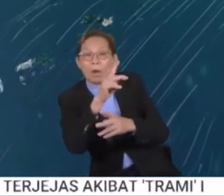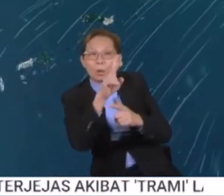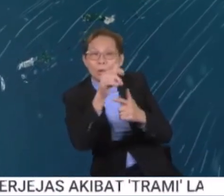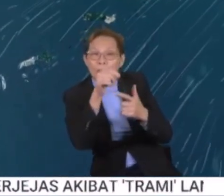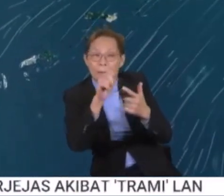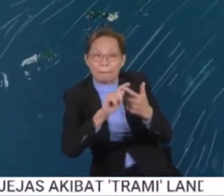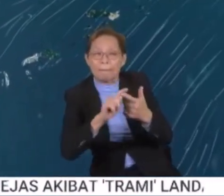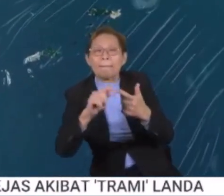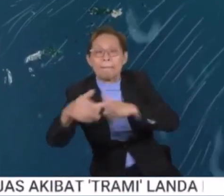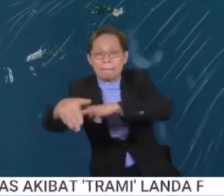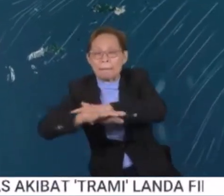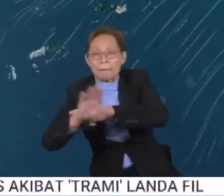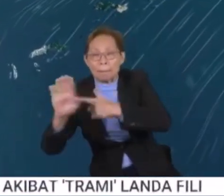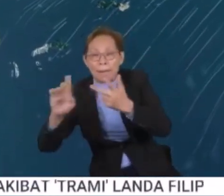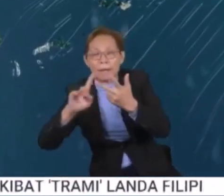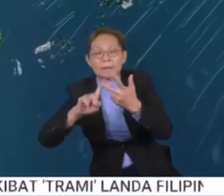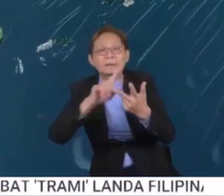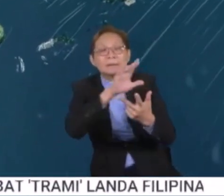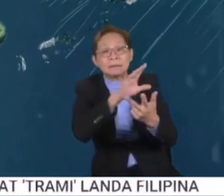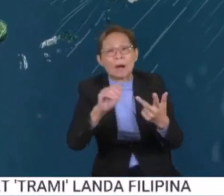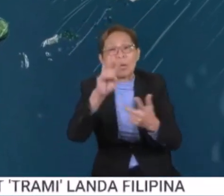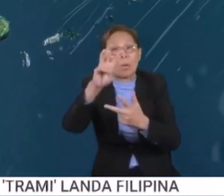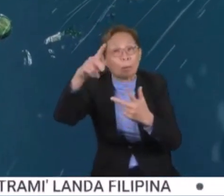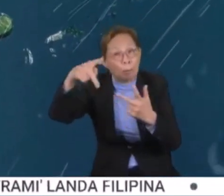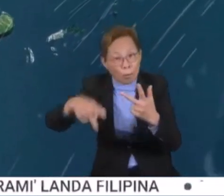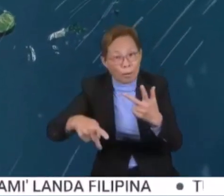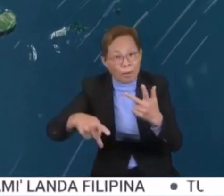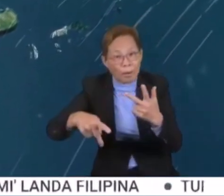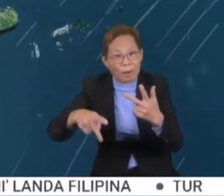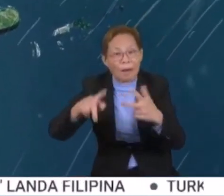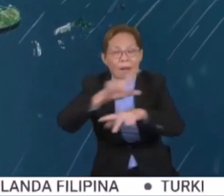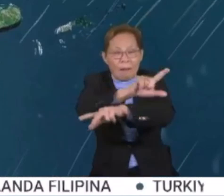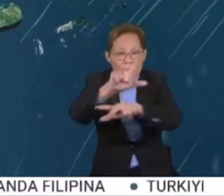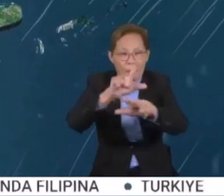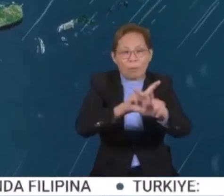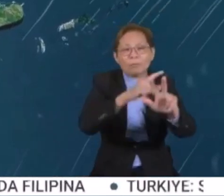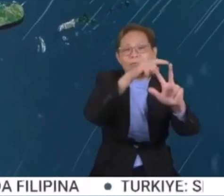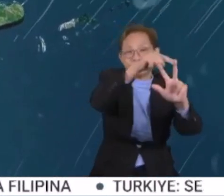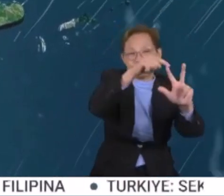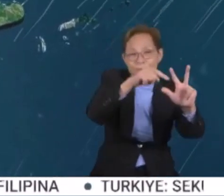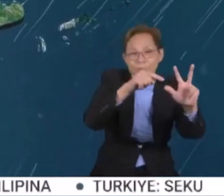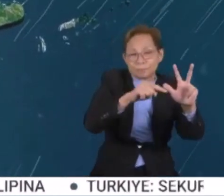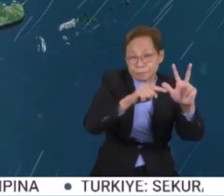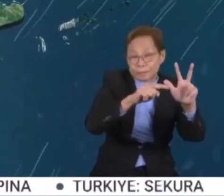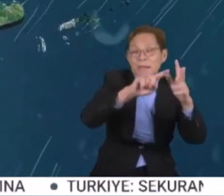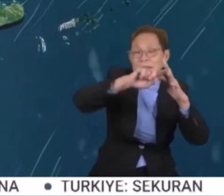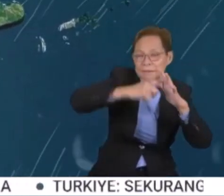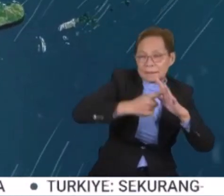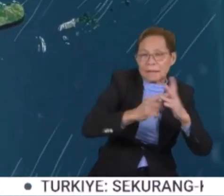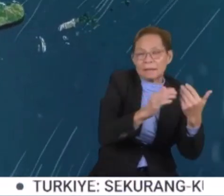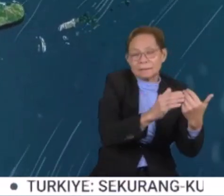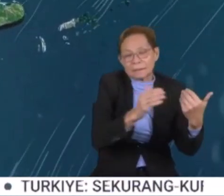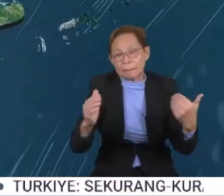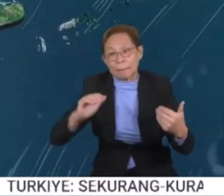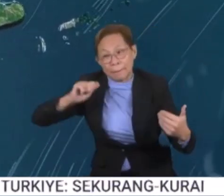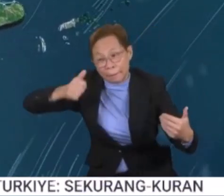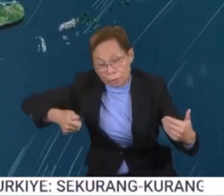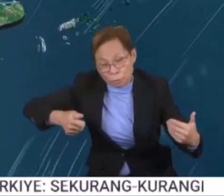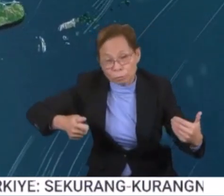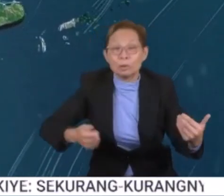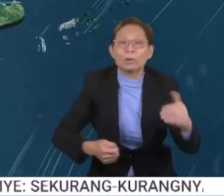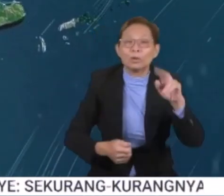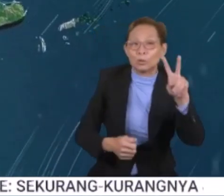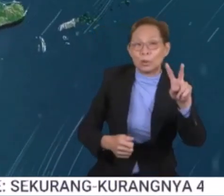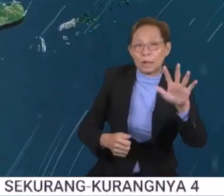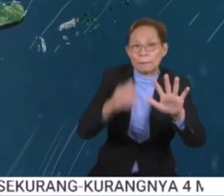Kudat, Pantai Barat, Pedalaman dan juga wilayah Persekutuan Labuan berkuat kuasa sehingga ke hari esok